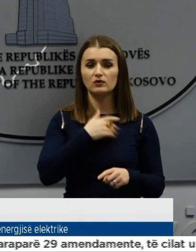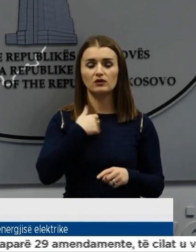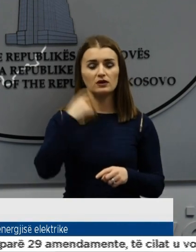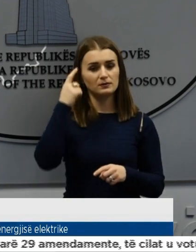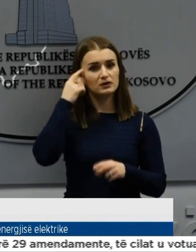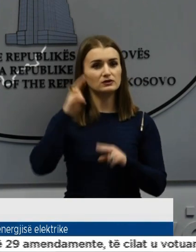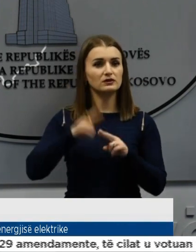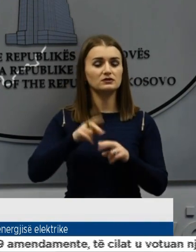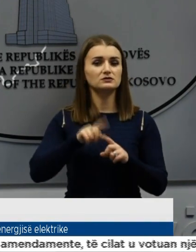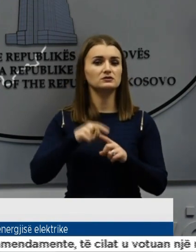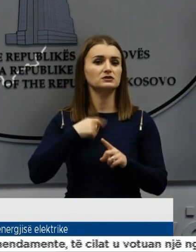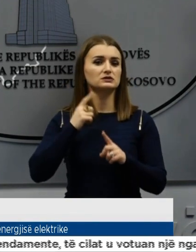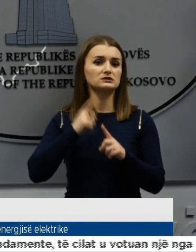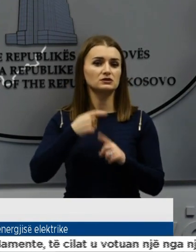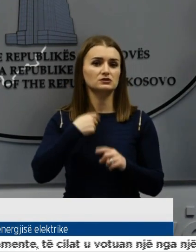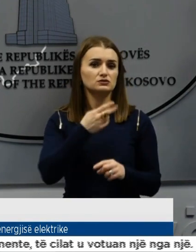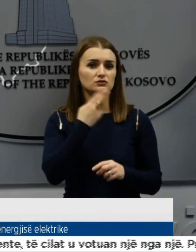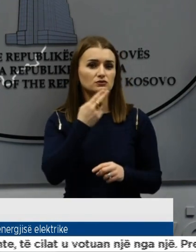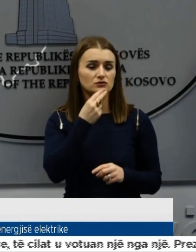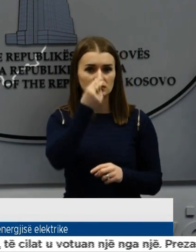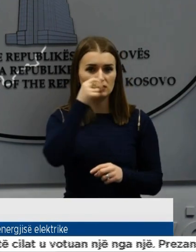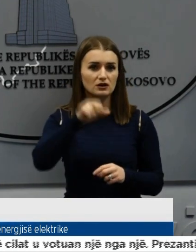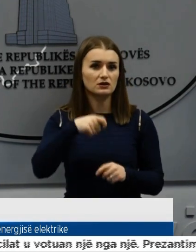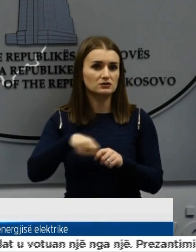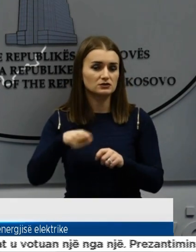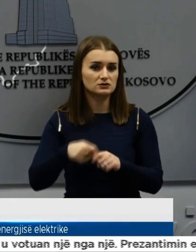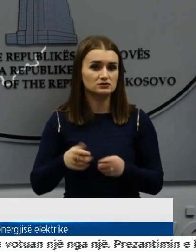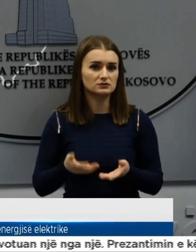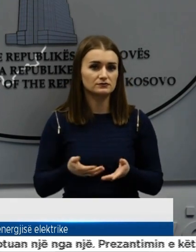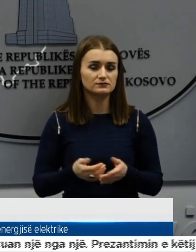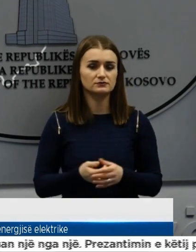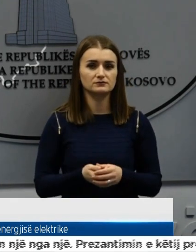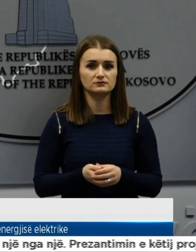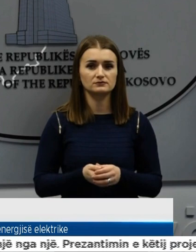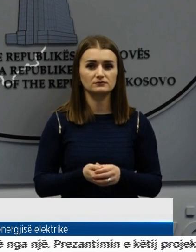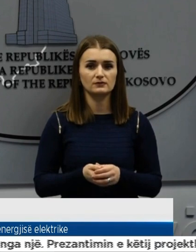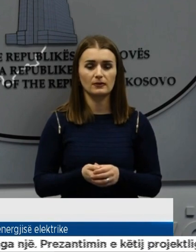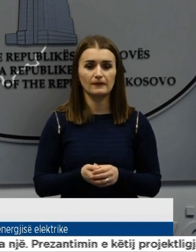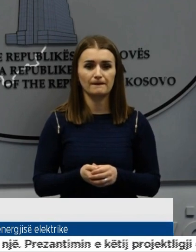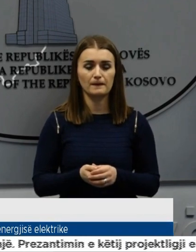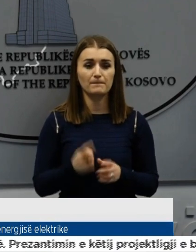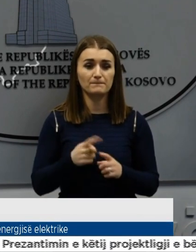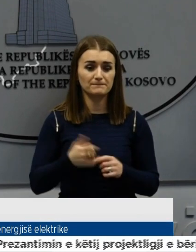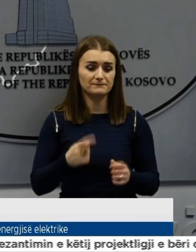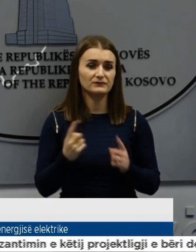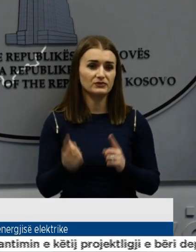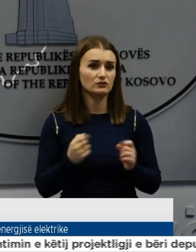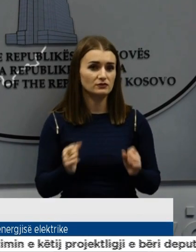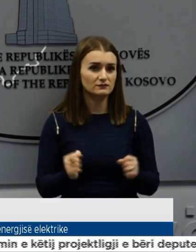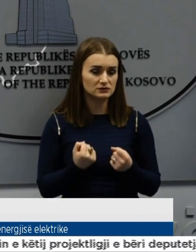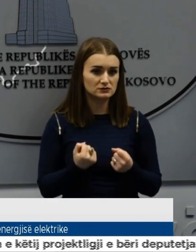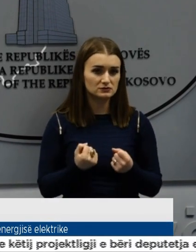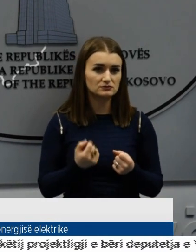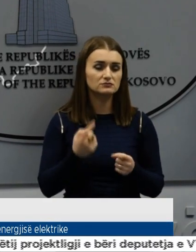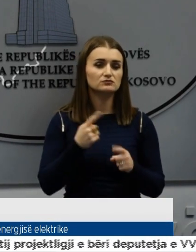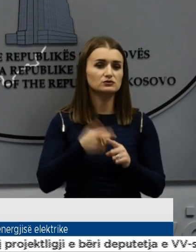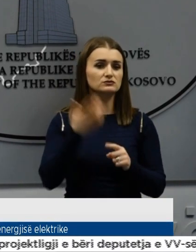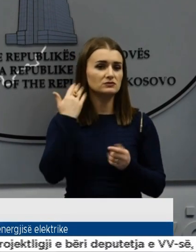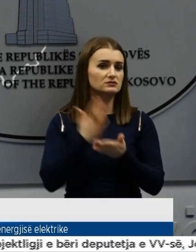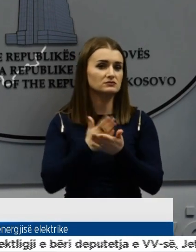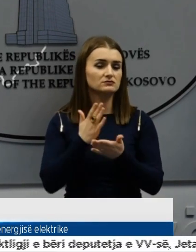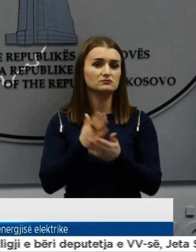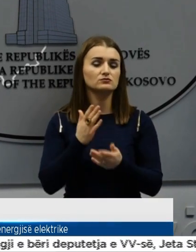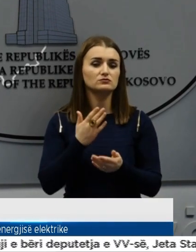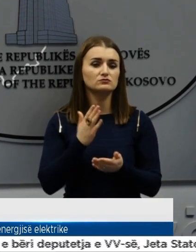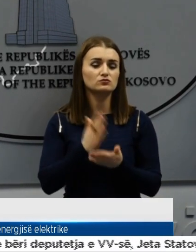gazit, sidomos në këtë moment. Edhe pa marë parasysh faktin që i kemi përmendur shumë shpesh, që gazi